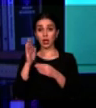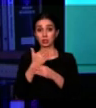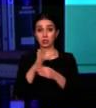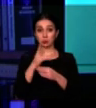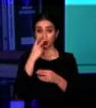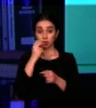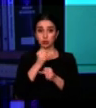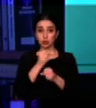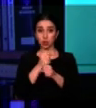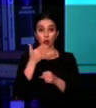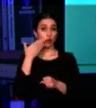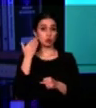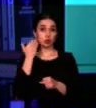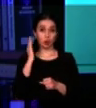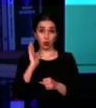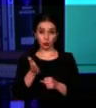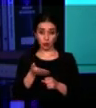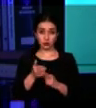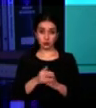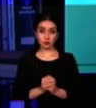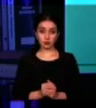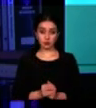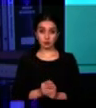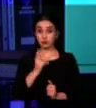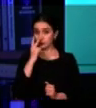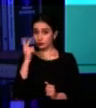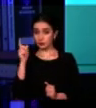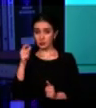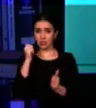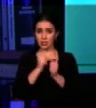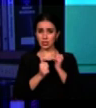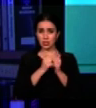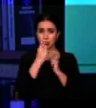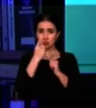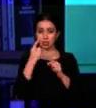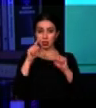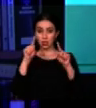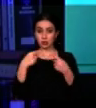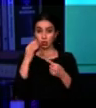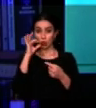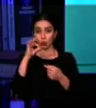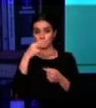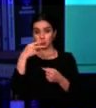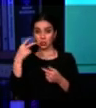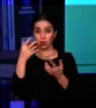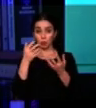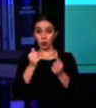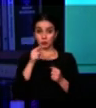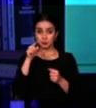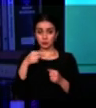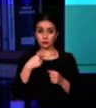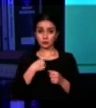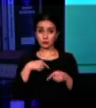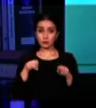берілгені шылашымыз, демек, осынырақ болар екен. Қаранге, қар бітті қавысыны 0-ге теңіліп олып, біз